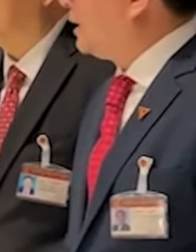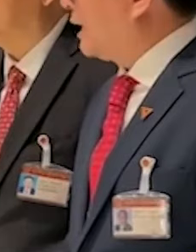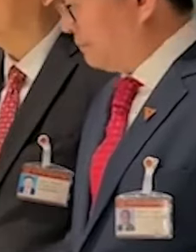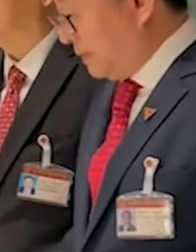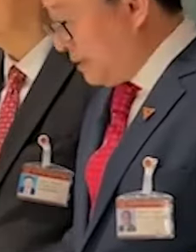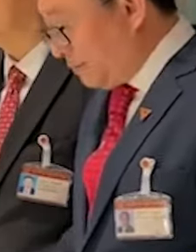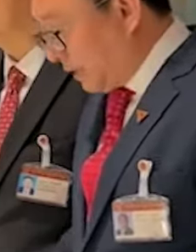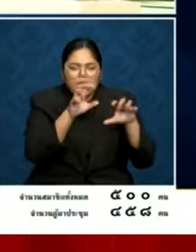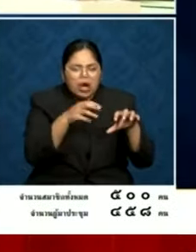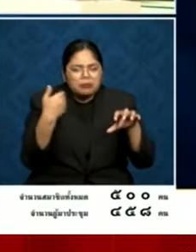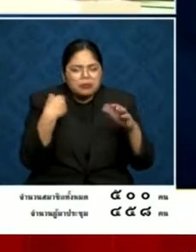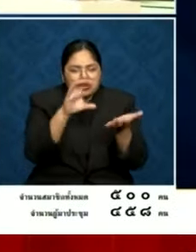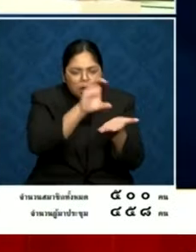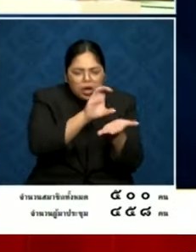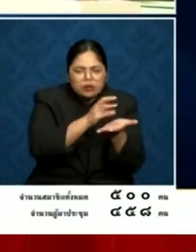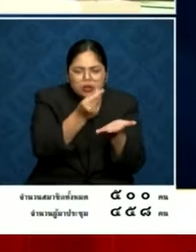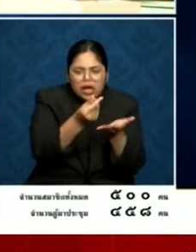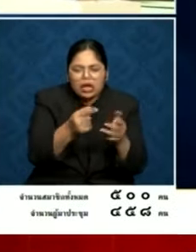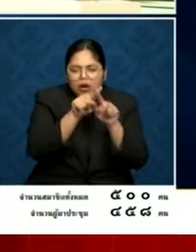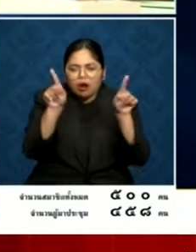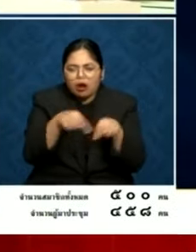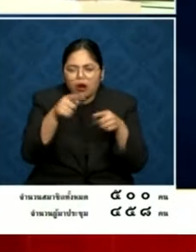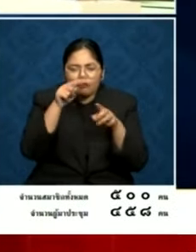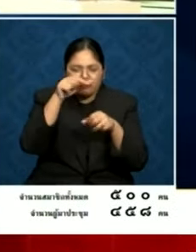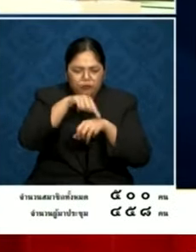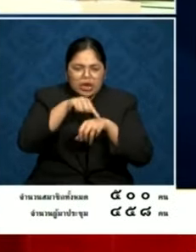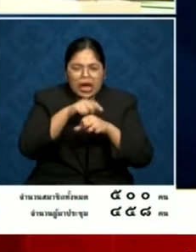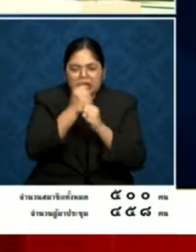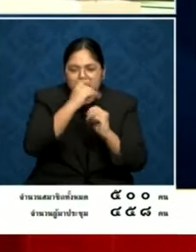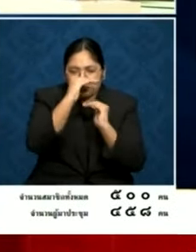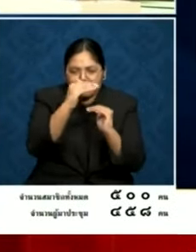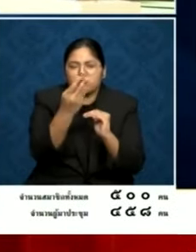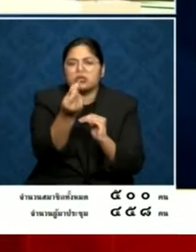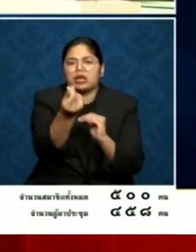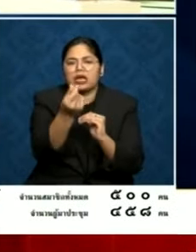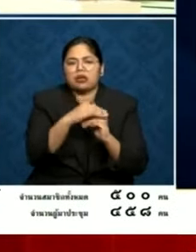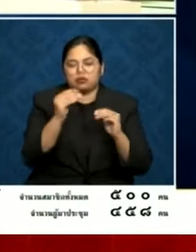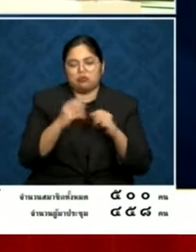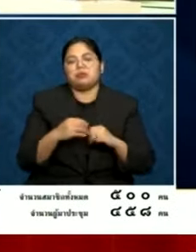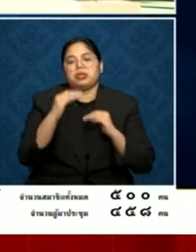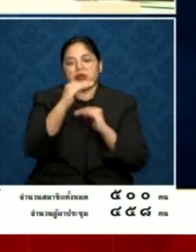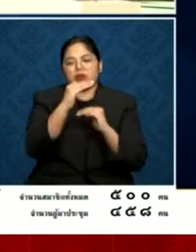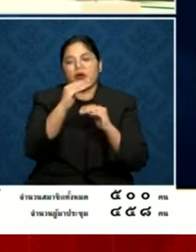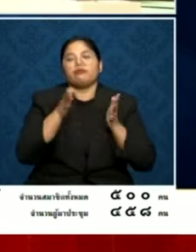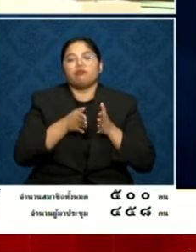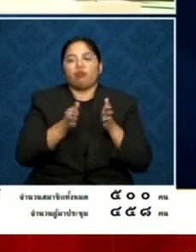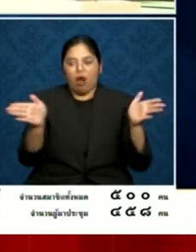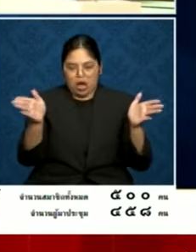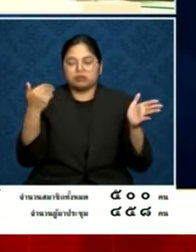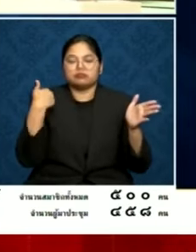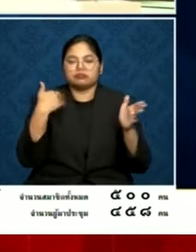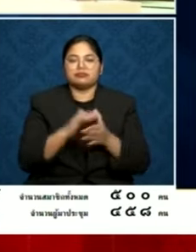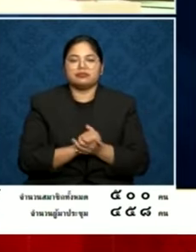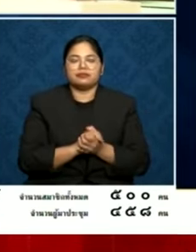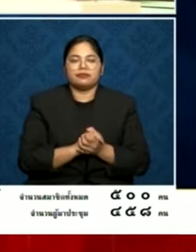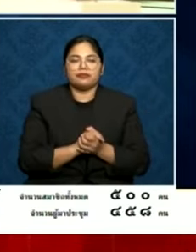ที่ให้ไว้กับประชาชนแล้วก็เพิกเฉยต่อคำแถลงนโยบายของตนเองไม่มี